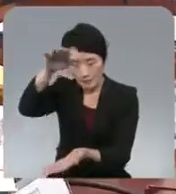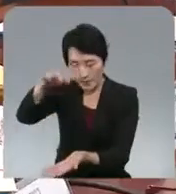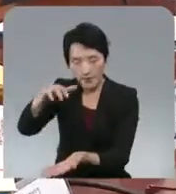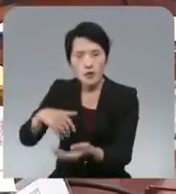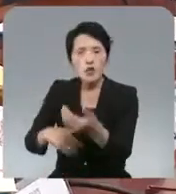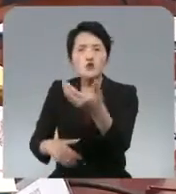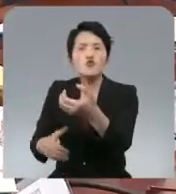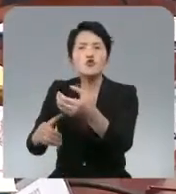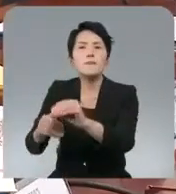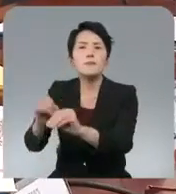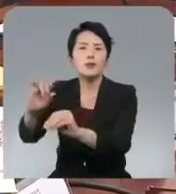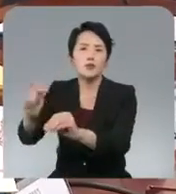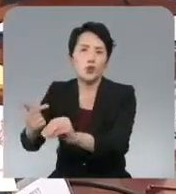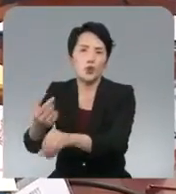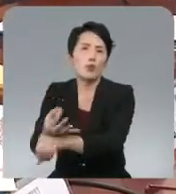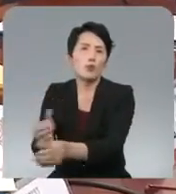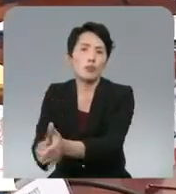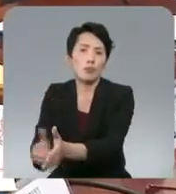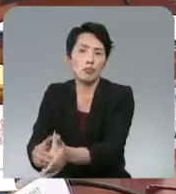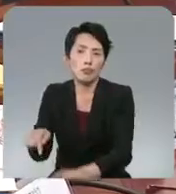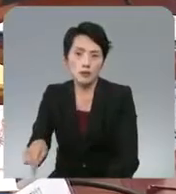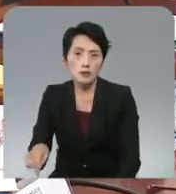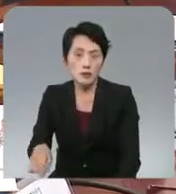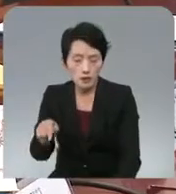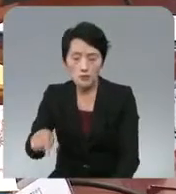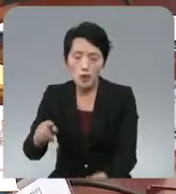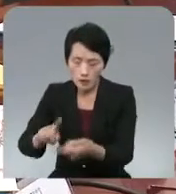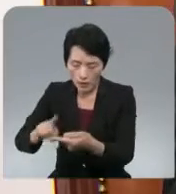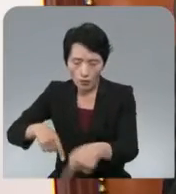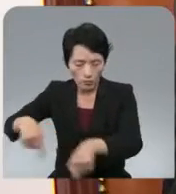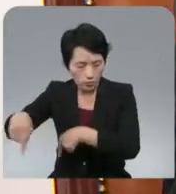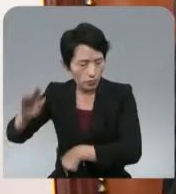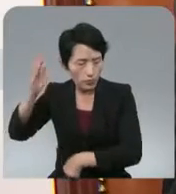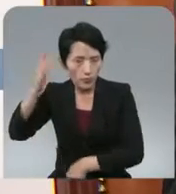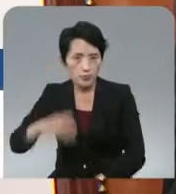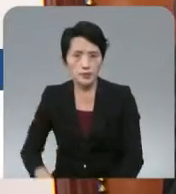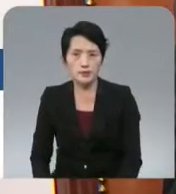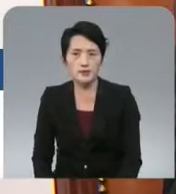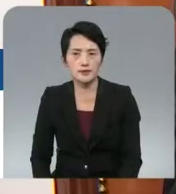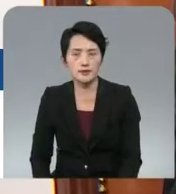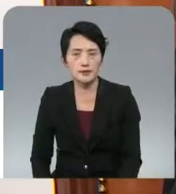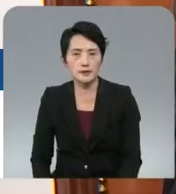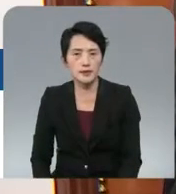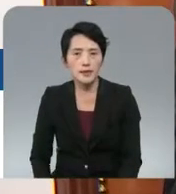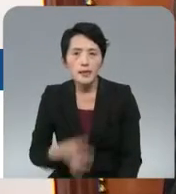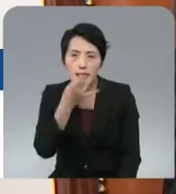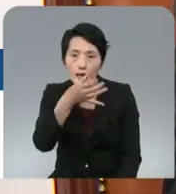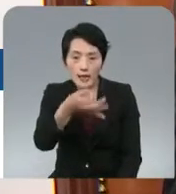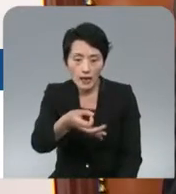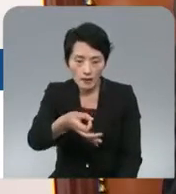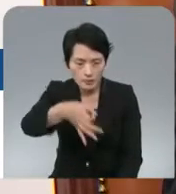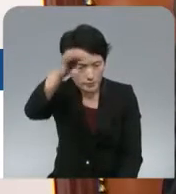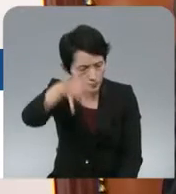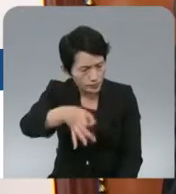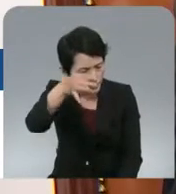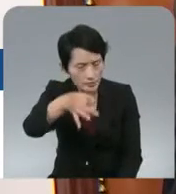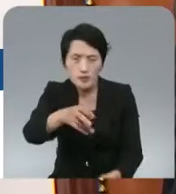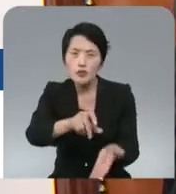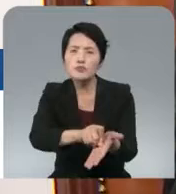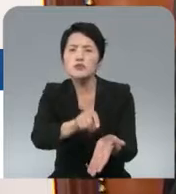homme pourtant le mouvement pour pouvoir indiquer qu'en cas de son vote la nouvelle disposition risque d'aggraver